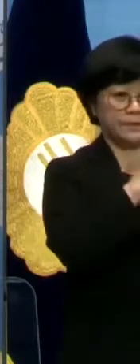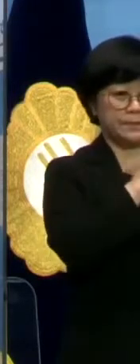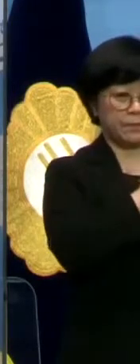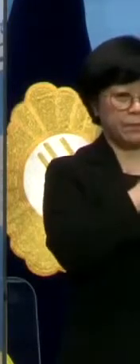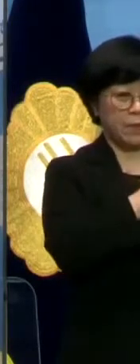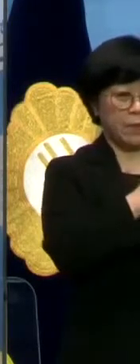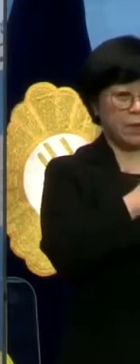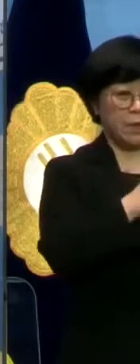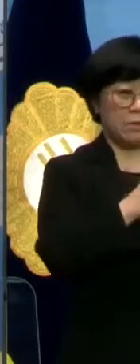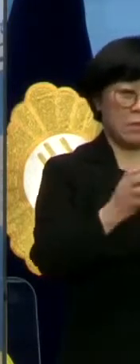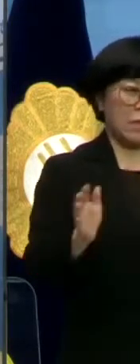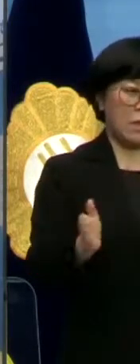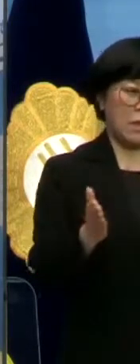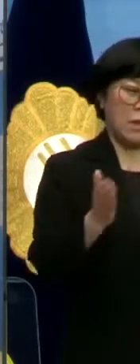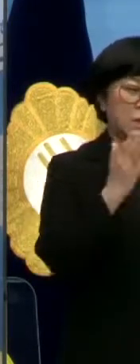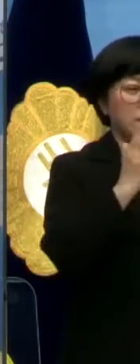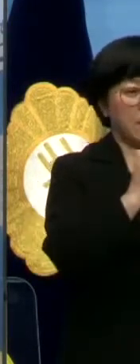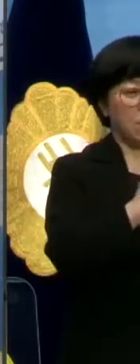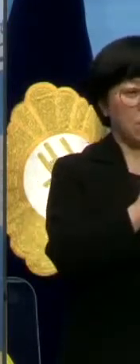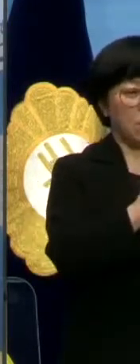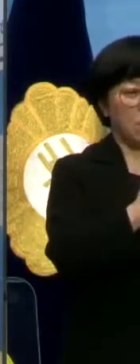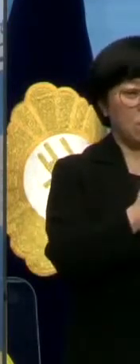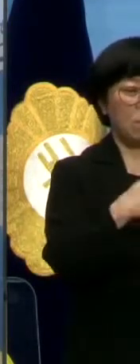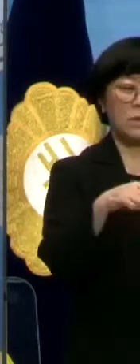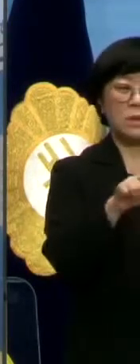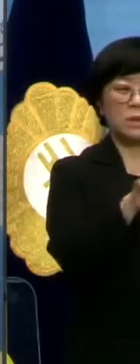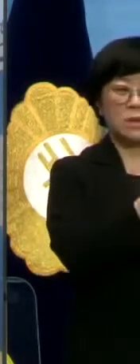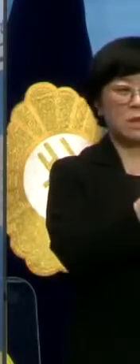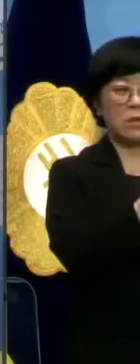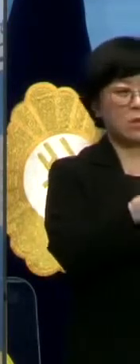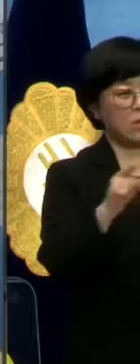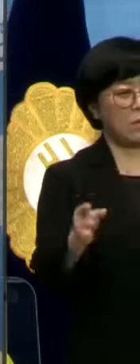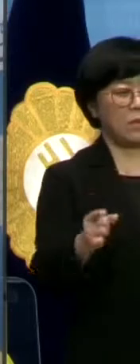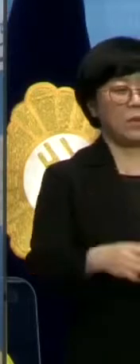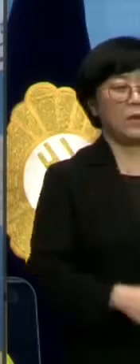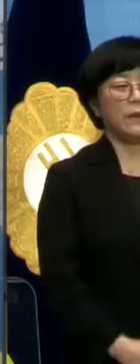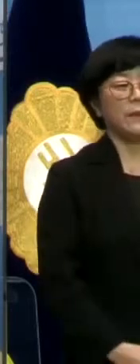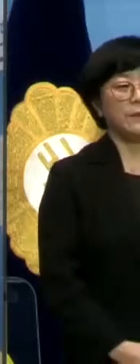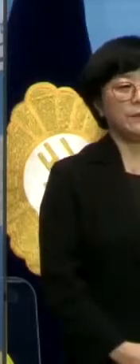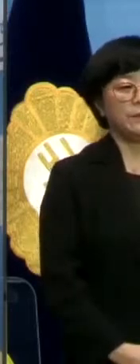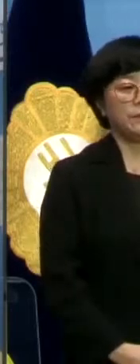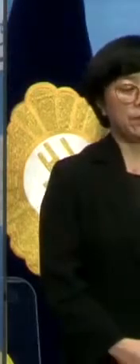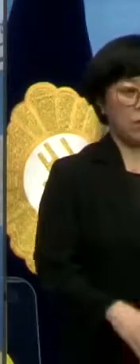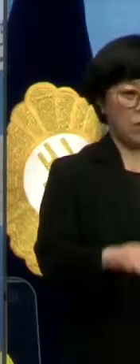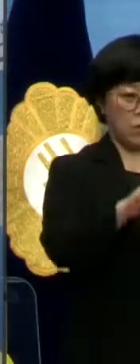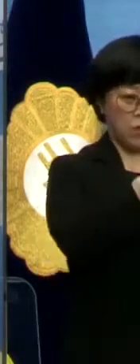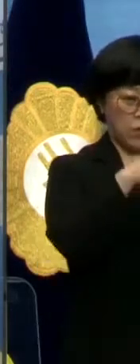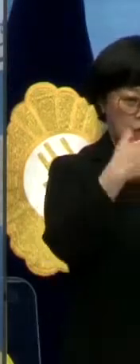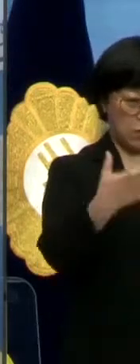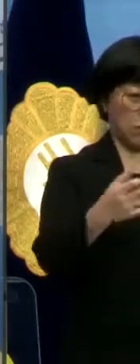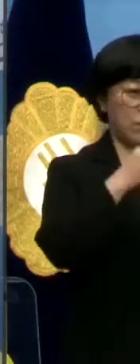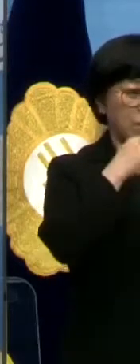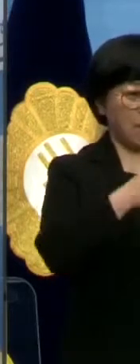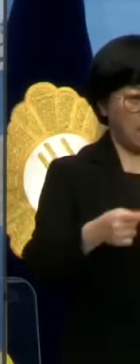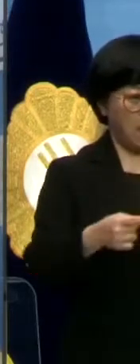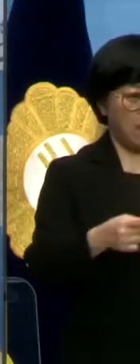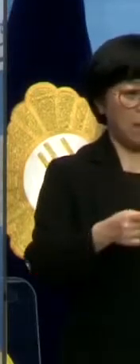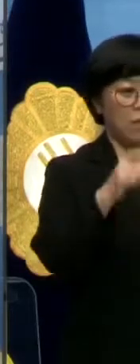호들갑을 떠는 일도 신뢰가 가지 않습니다. 코로나19 피해 보상을